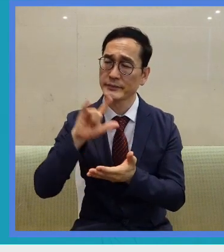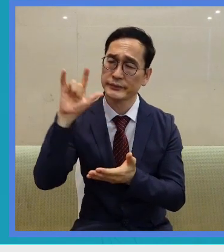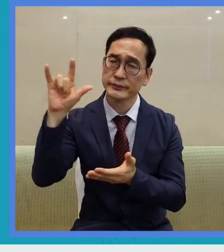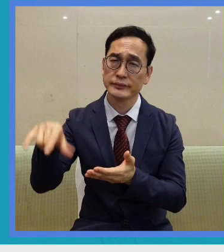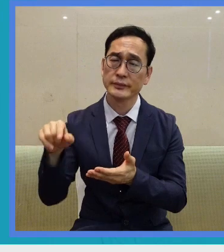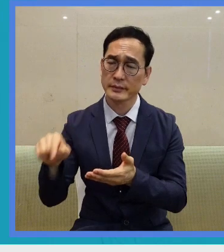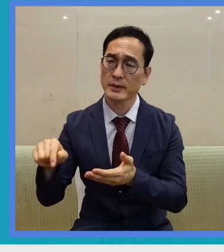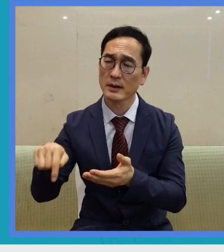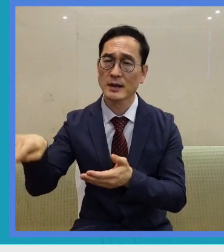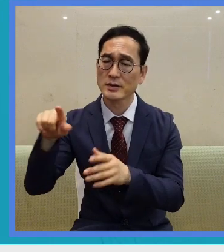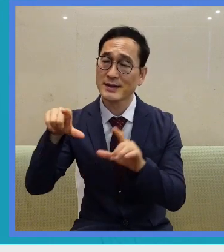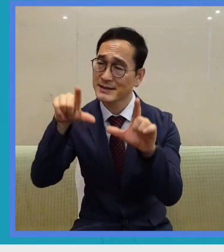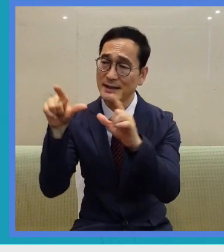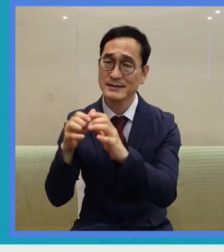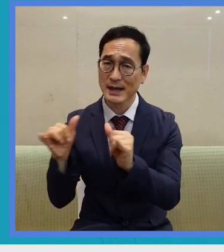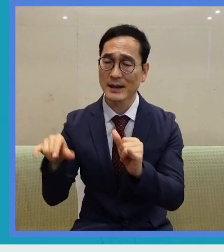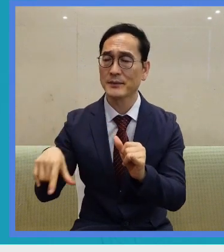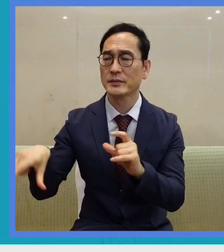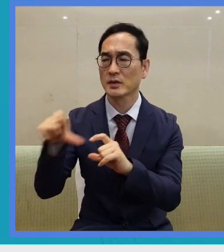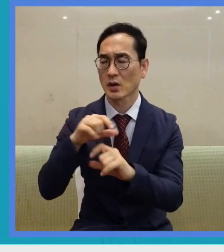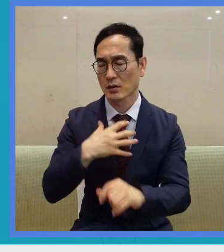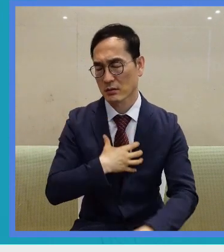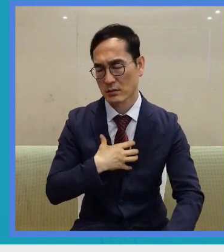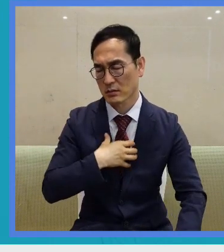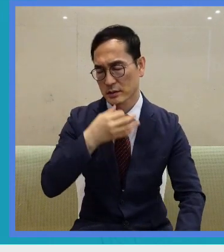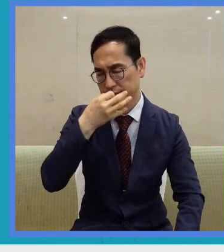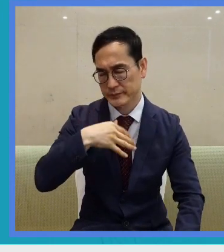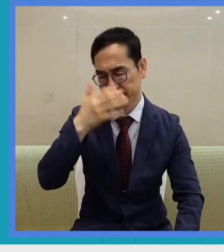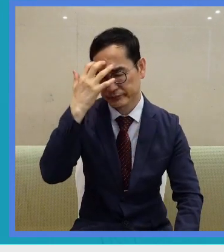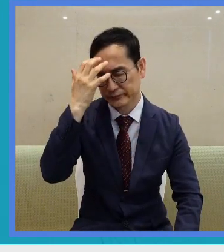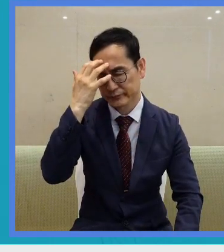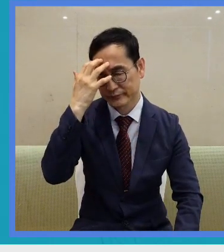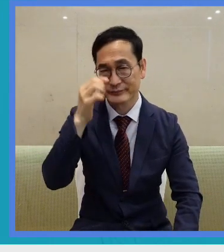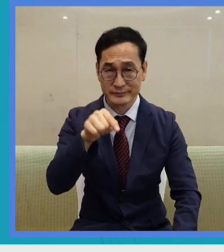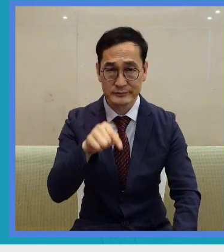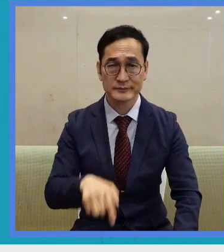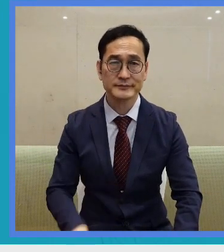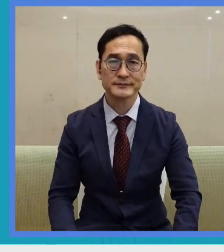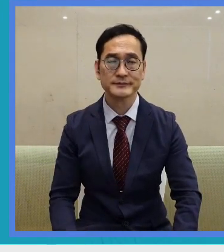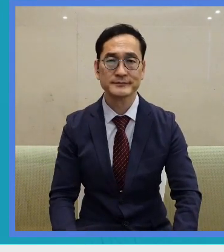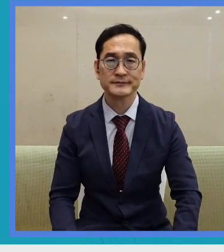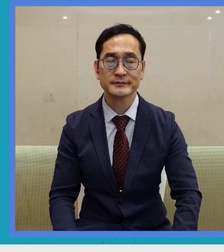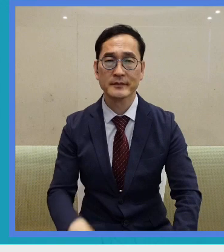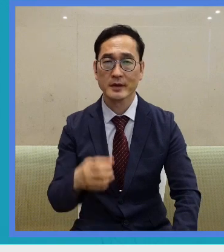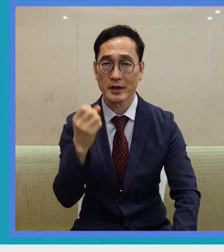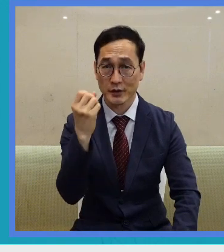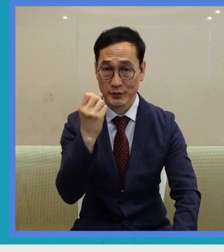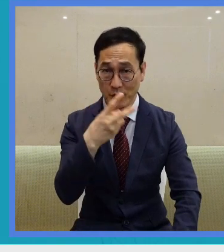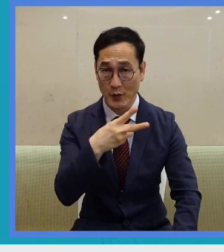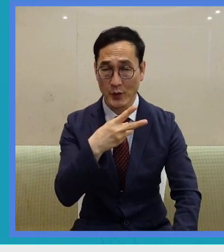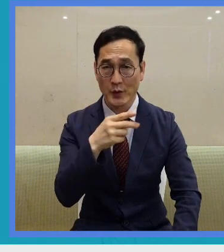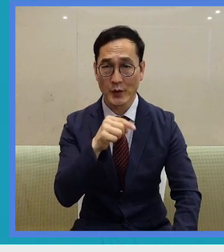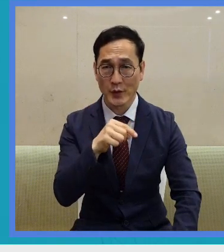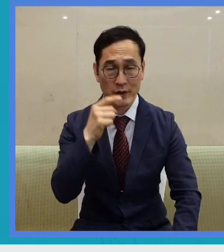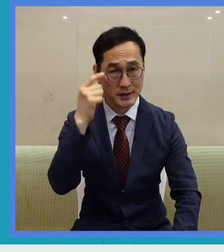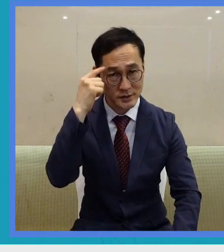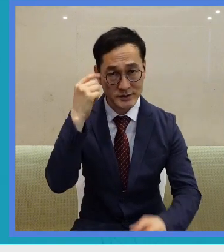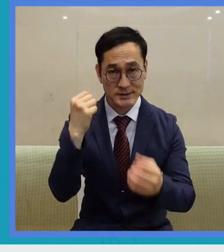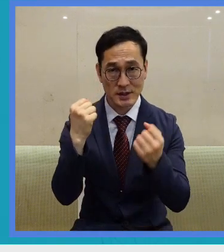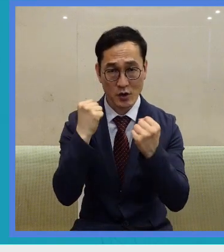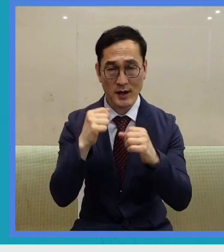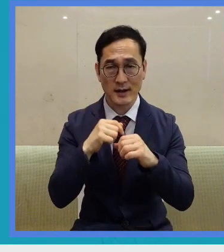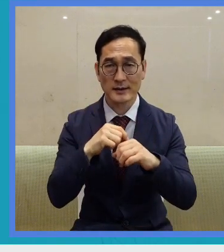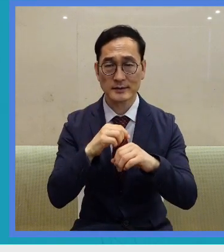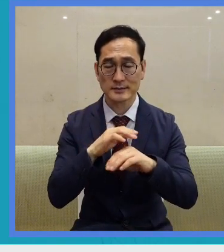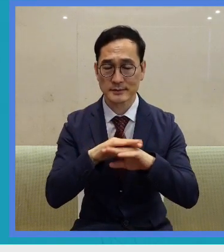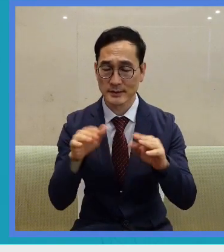더 많은 불안이나 우울 상태를 보고하고 있다라고 이야기를 하고 있고요. 또한 이런 정신건강